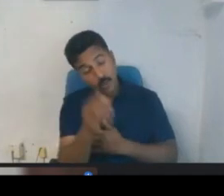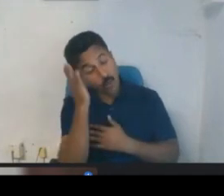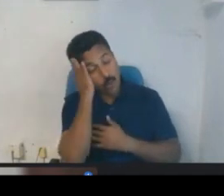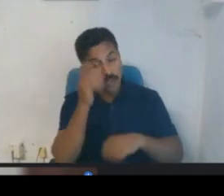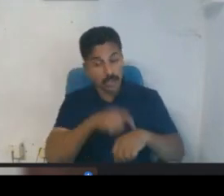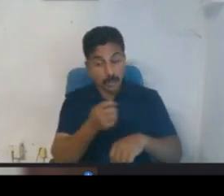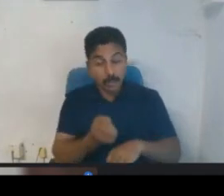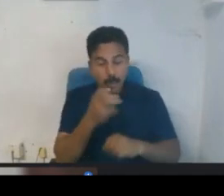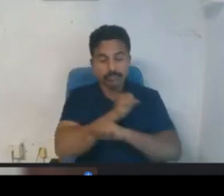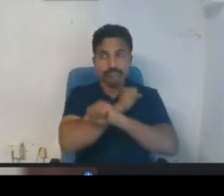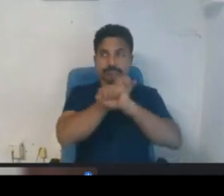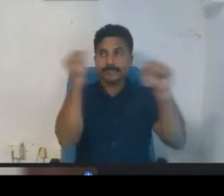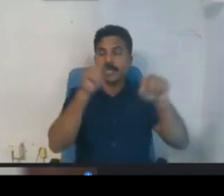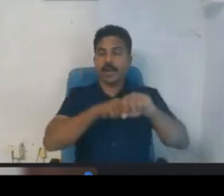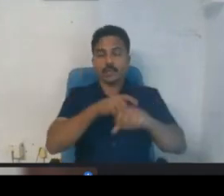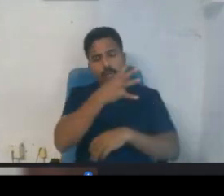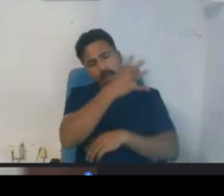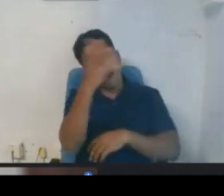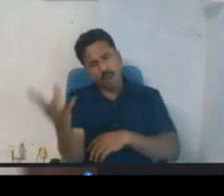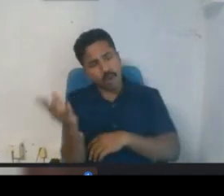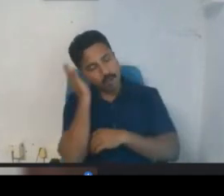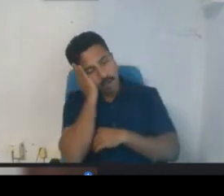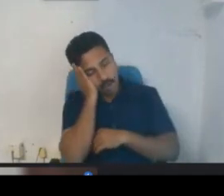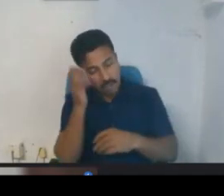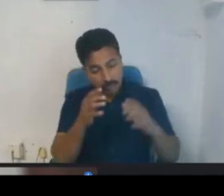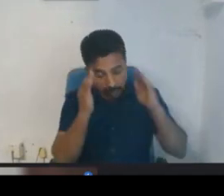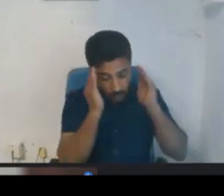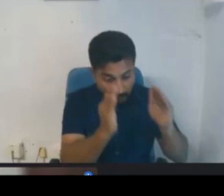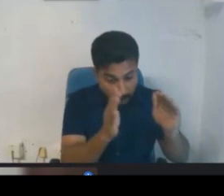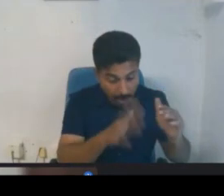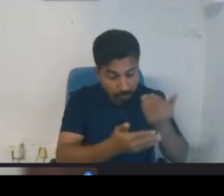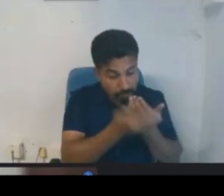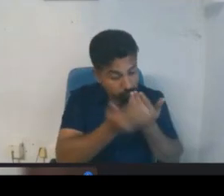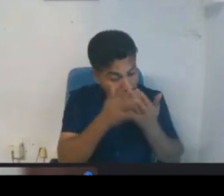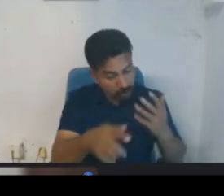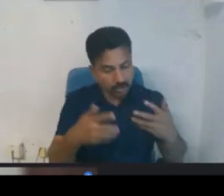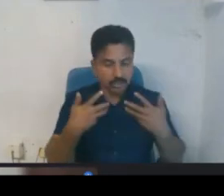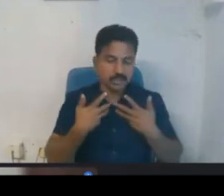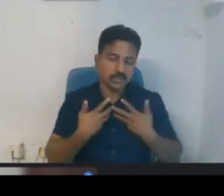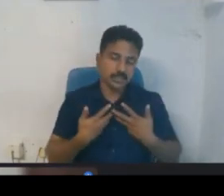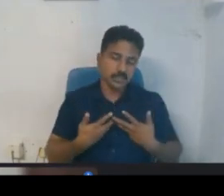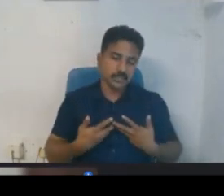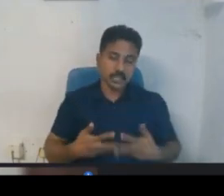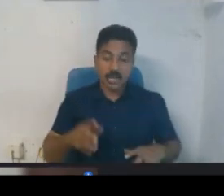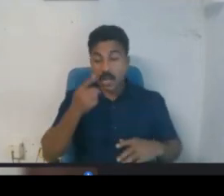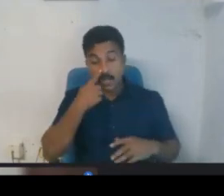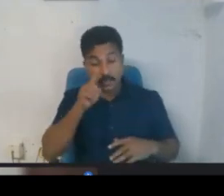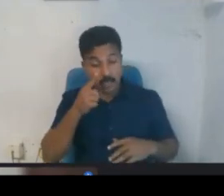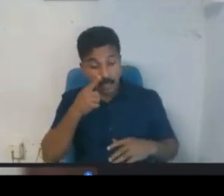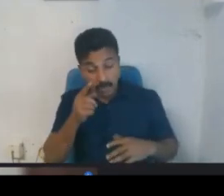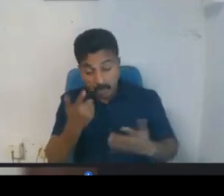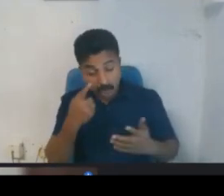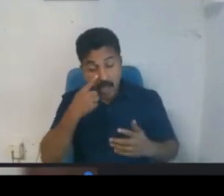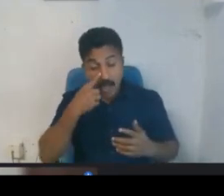വരെ എഴുന്നേൽക്കുന്നത് മുതൽ ഉറങ്ങുന്നത് വരെ കുഞ്ഞിൻ്റെ കാര്യം നോക്കുമ്പോൾ ഉറപ്പായിട്ടും നമ്മൾ ക്ഷീണിക്കും. ഇപ്പം അമ്മമാരൊക്കെ ആണെന്നുണ്ടെങ്കിൽ ഈ കുഞ്ഞിൻ്റെ കാര്യം നോക്കണം,